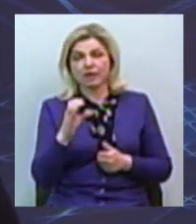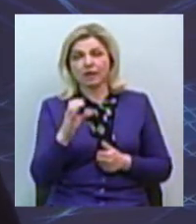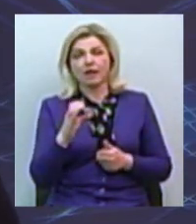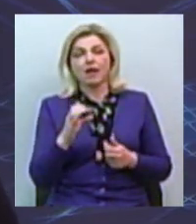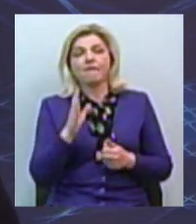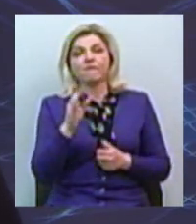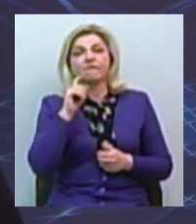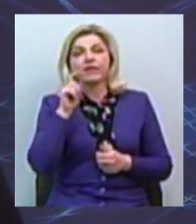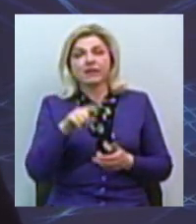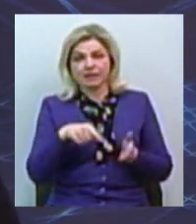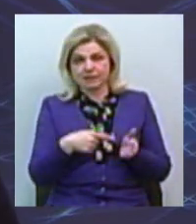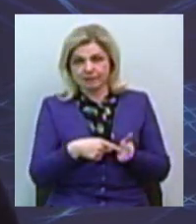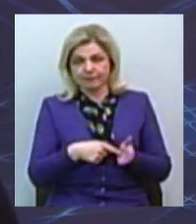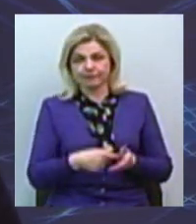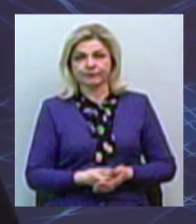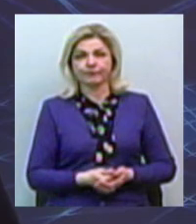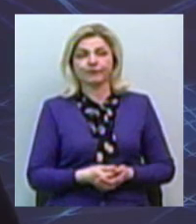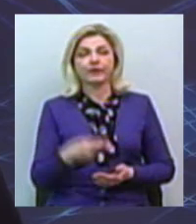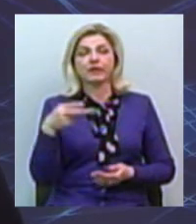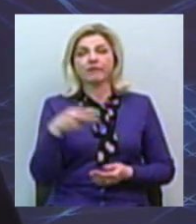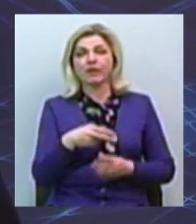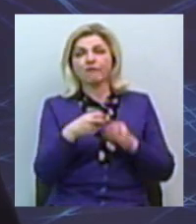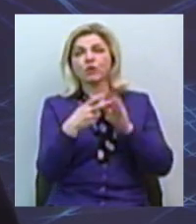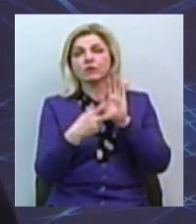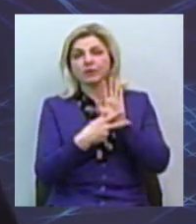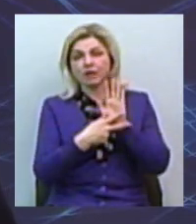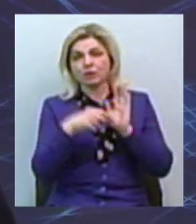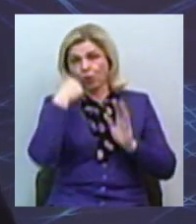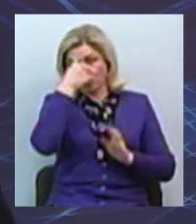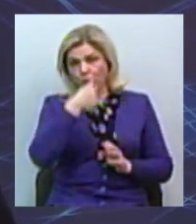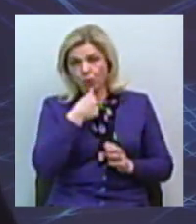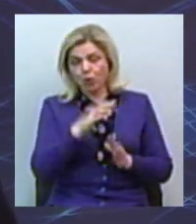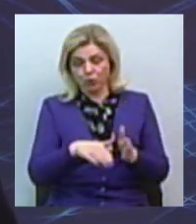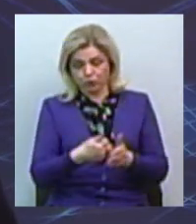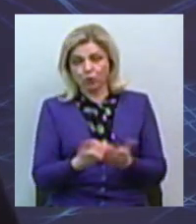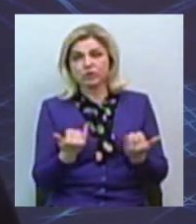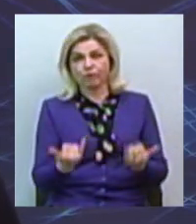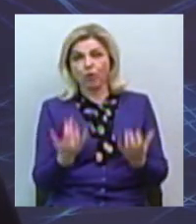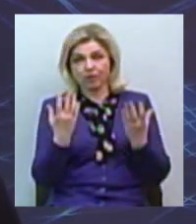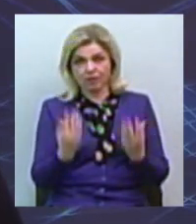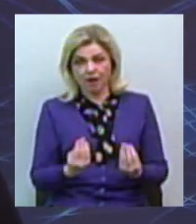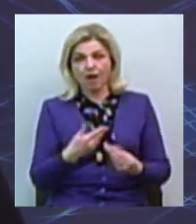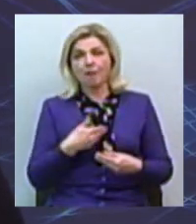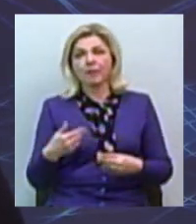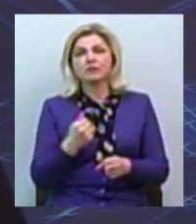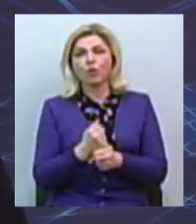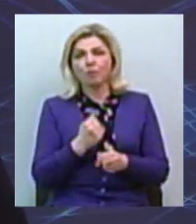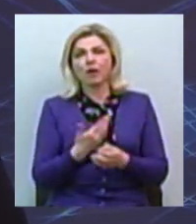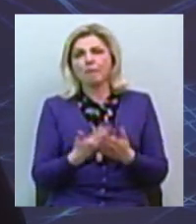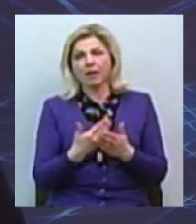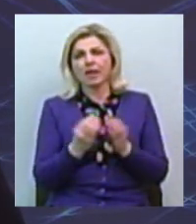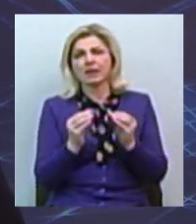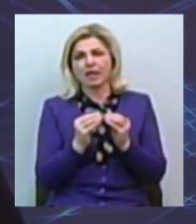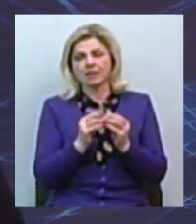міні-презентації у Вінниці. З 2018 року до сьогоднішнього дня ми зробили близько 10 зустрічей